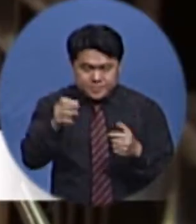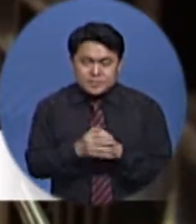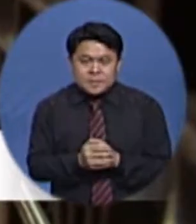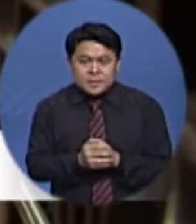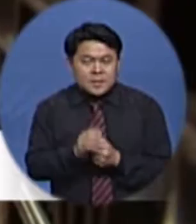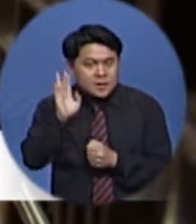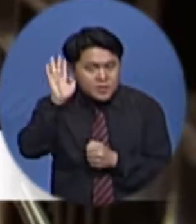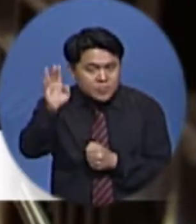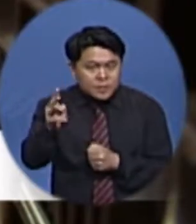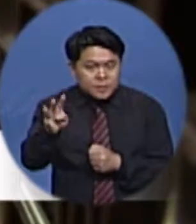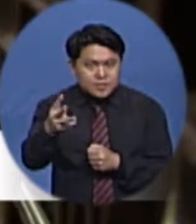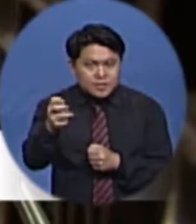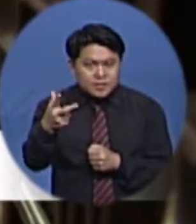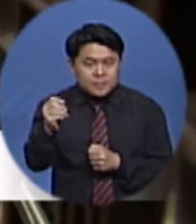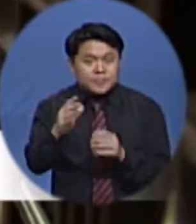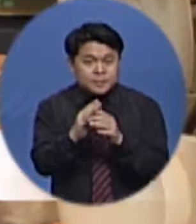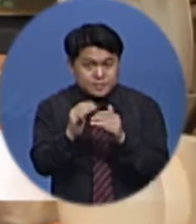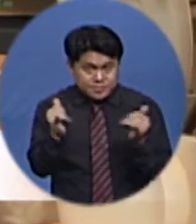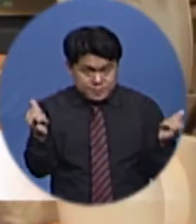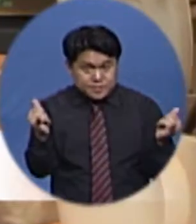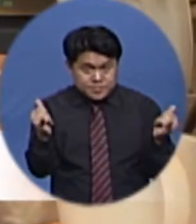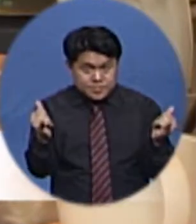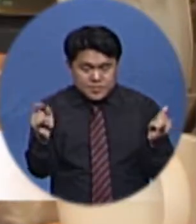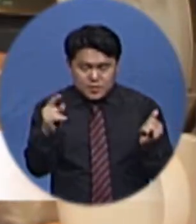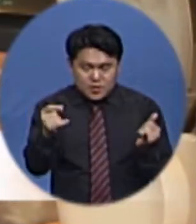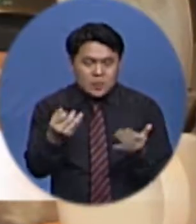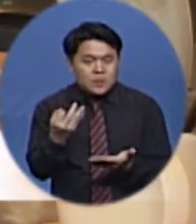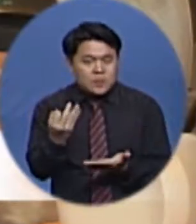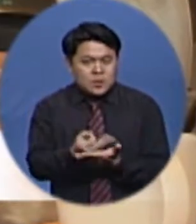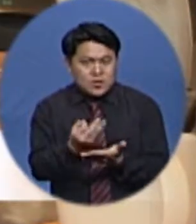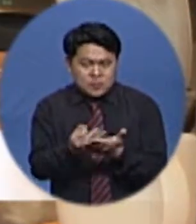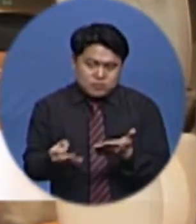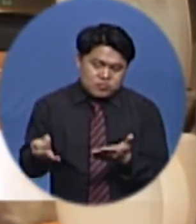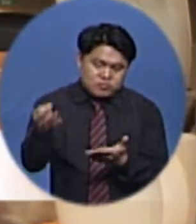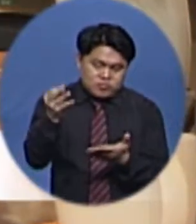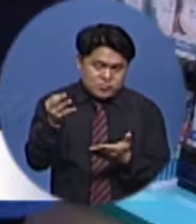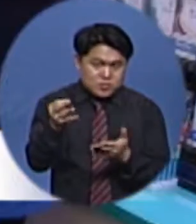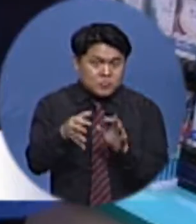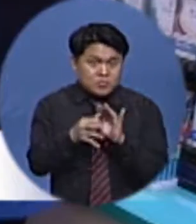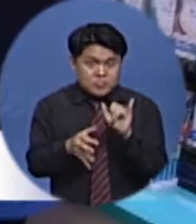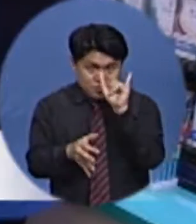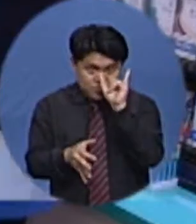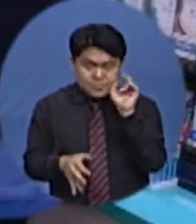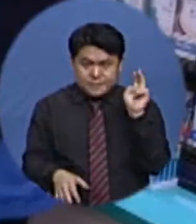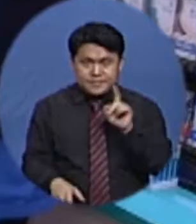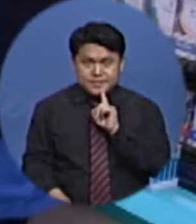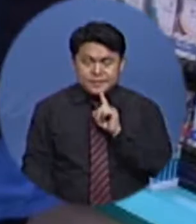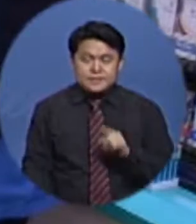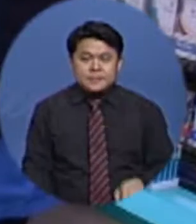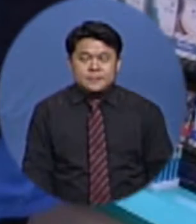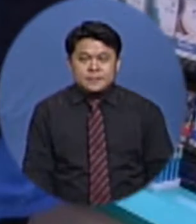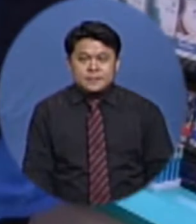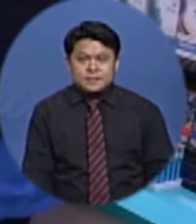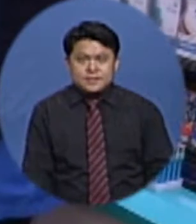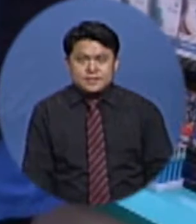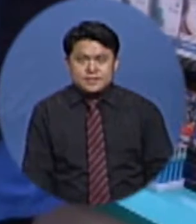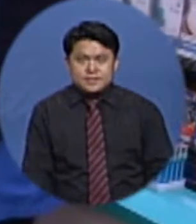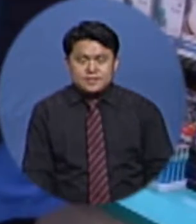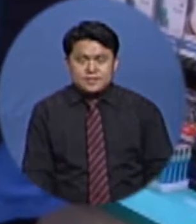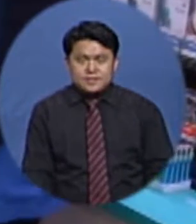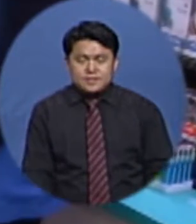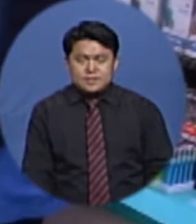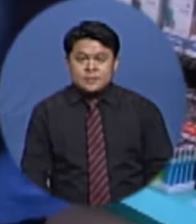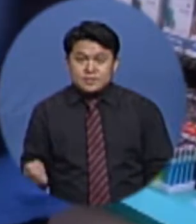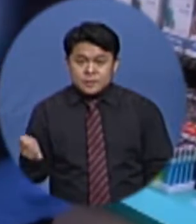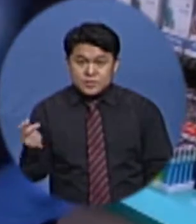고용부는 337만 명의 노동자가 최저임금 상승에 영향을 받을 것으로 보고 있습니다.